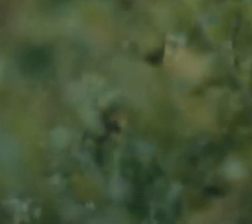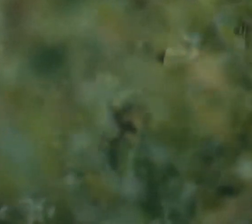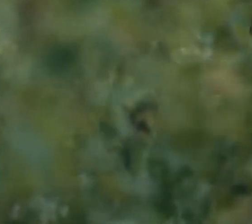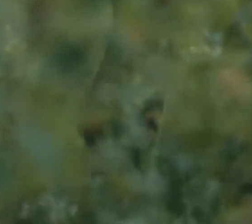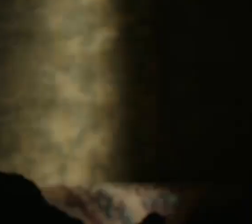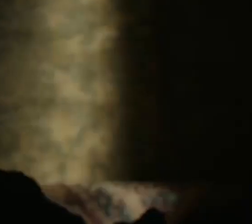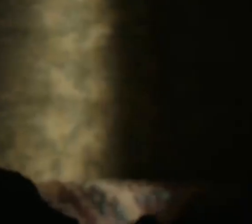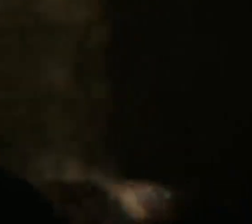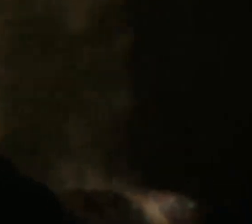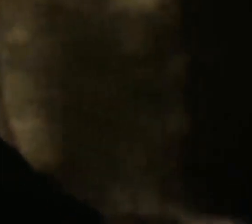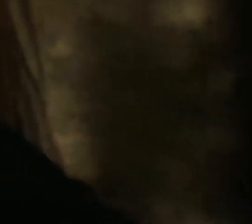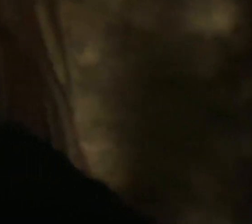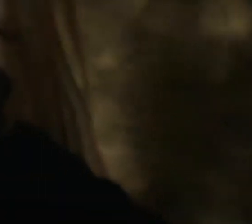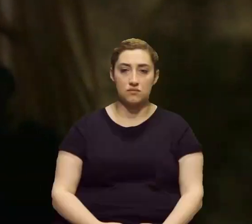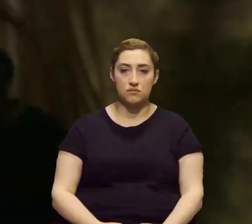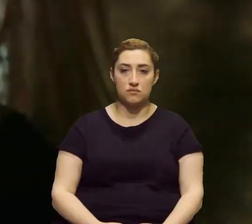Araba durdu.